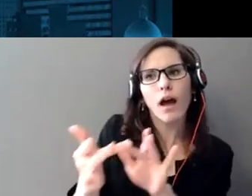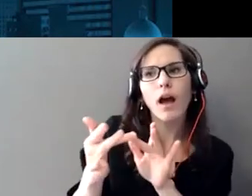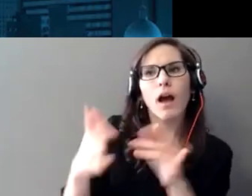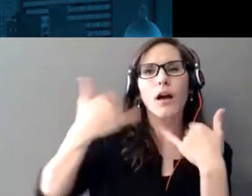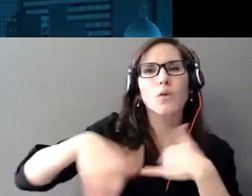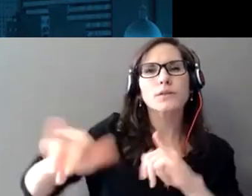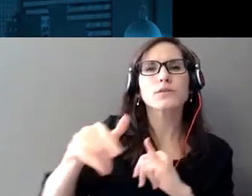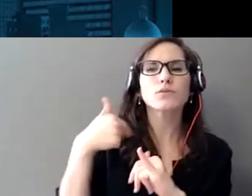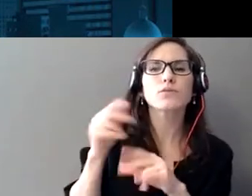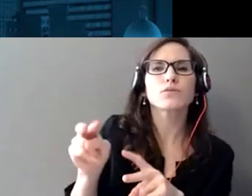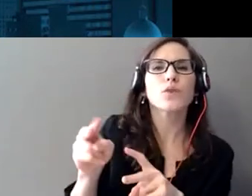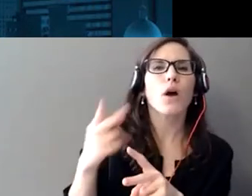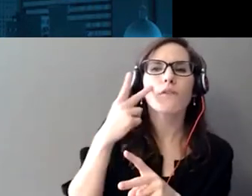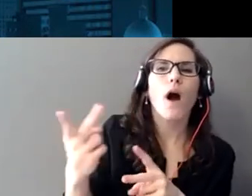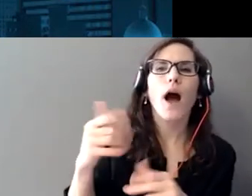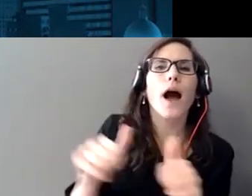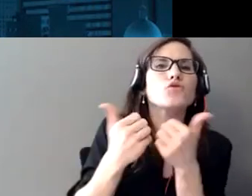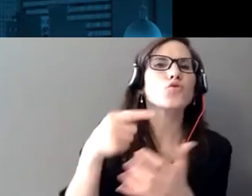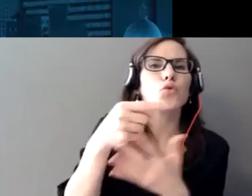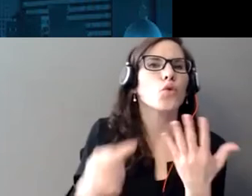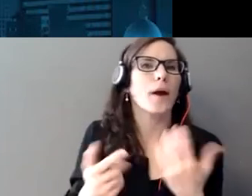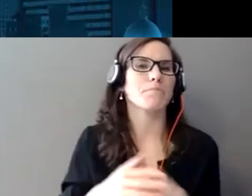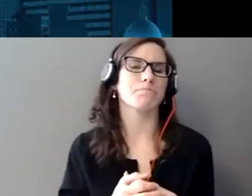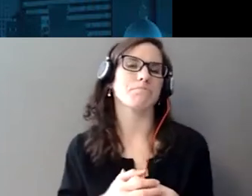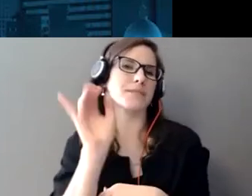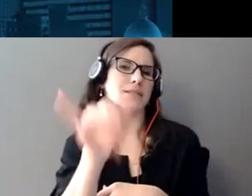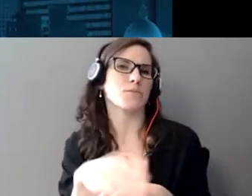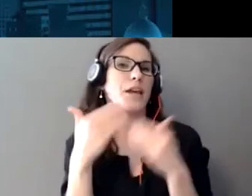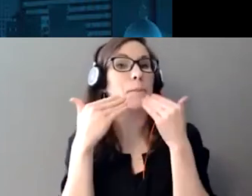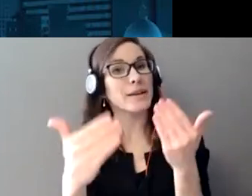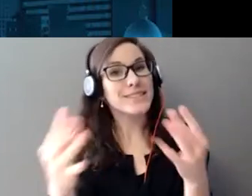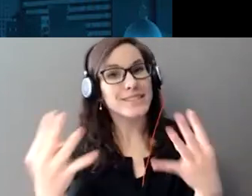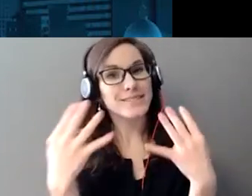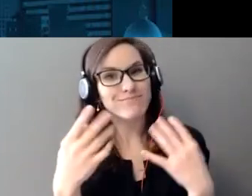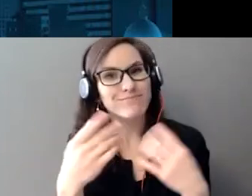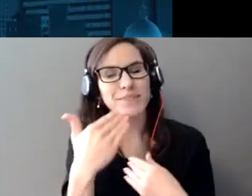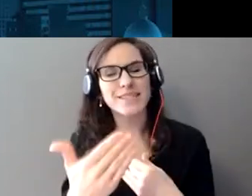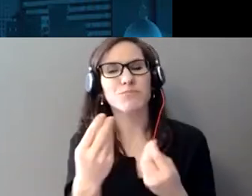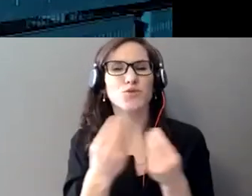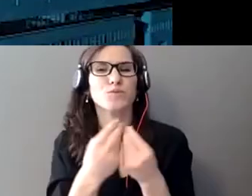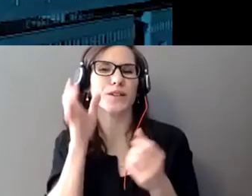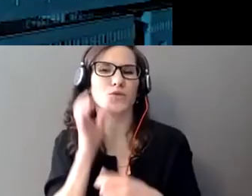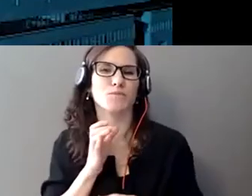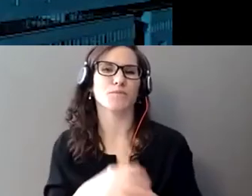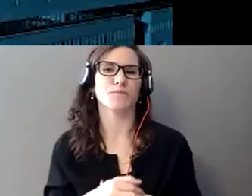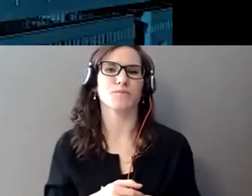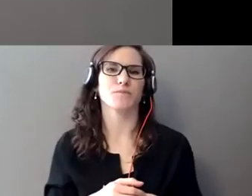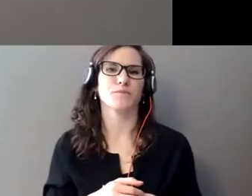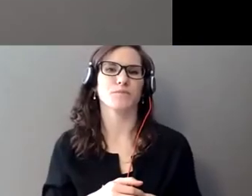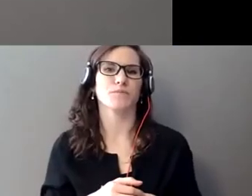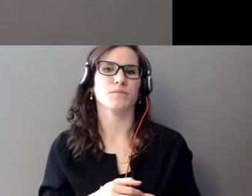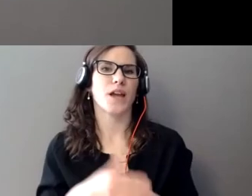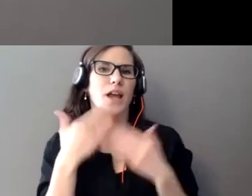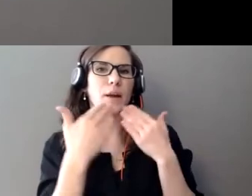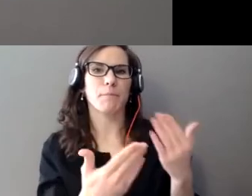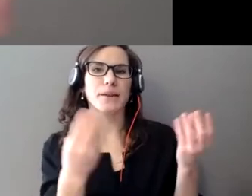'ils se présentent voilà merci de votre attention merci beaucoup Céline pour toutes